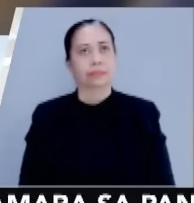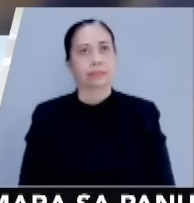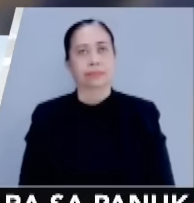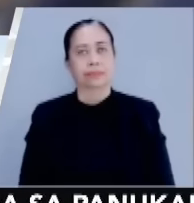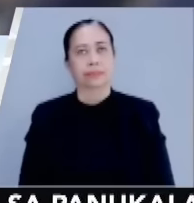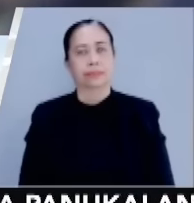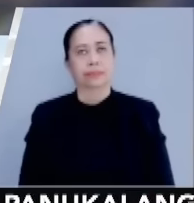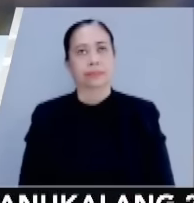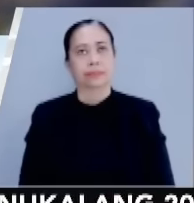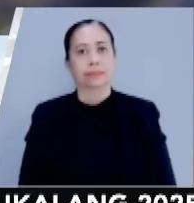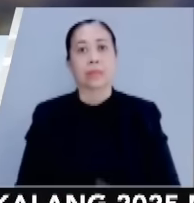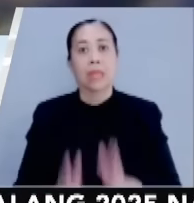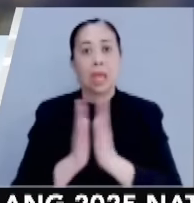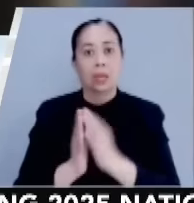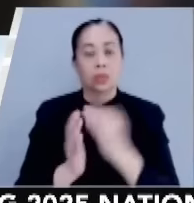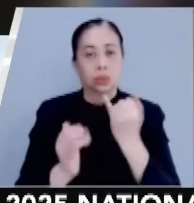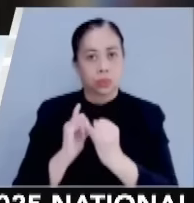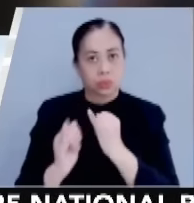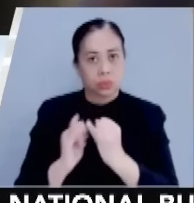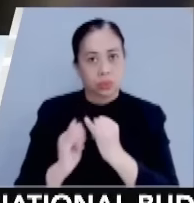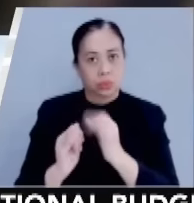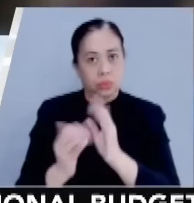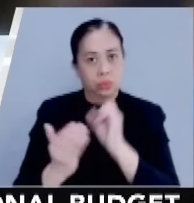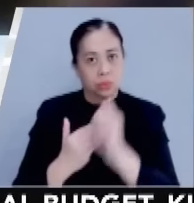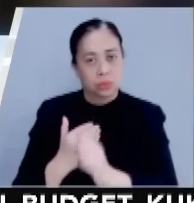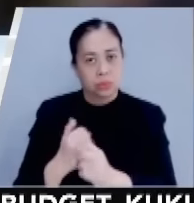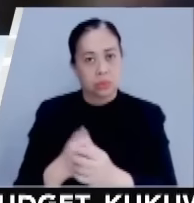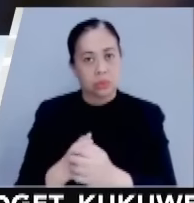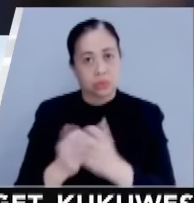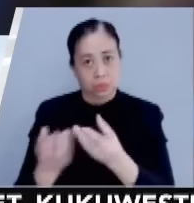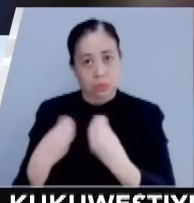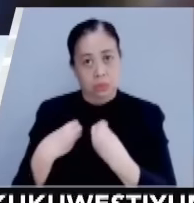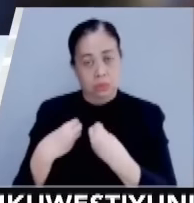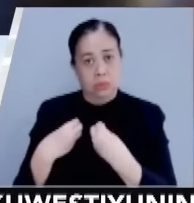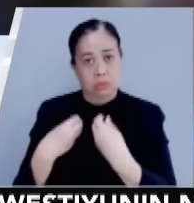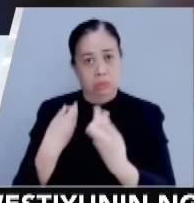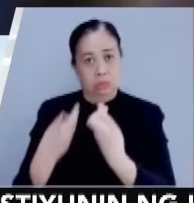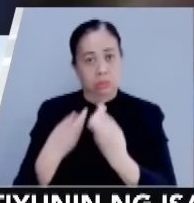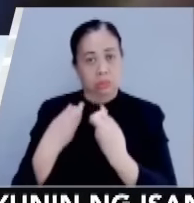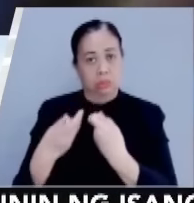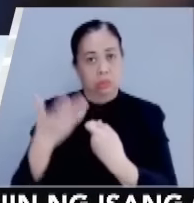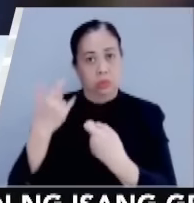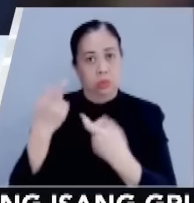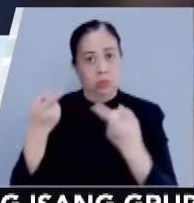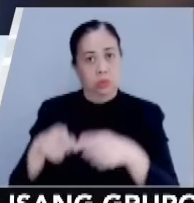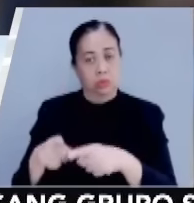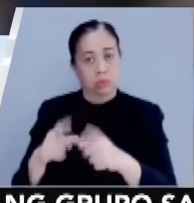Hingin lang po namin, sir, yung panig nyo. Sir, magbibigay ba kayo ng statement, sir, tungkol doon sa nangyari pamamaril kanina, sir?